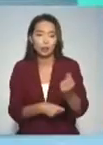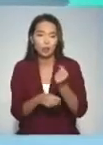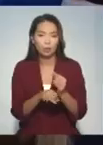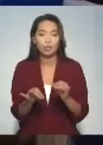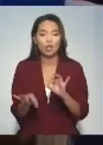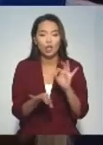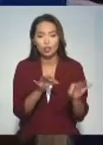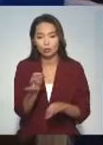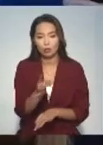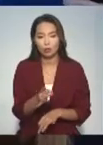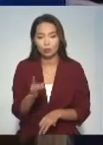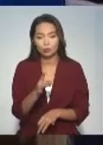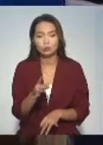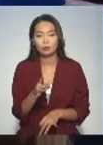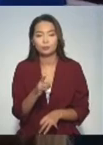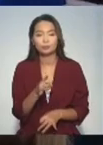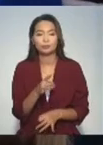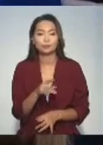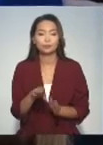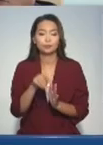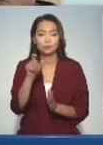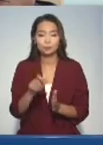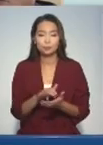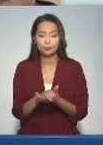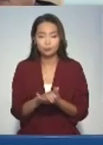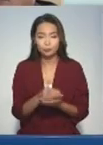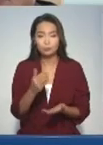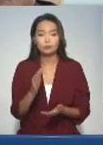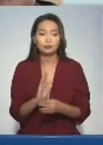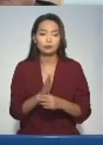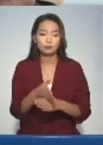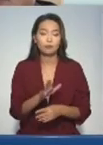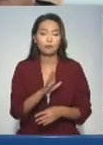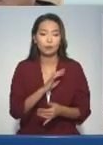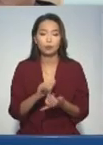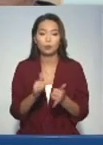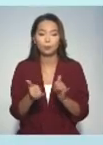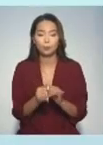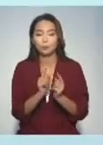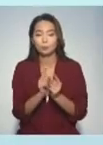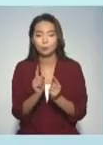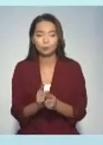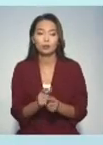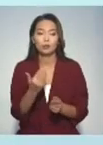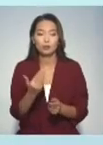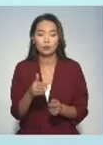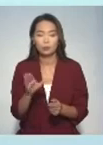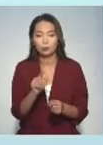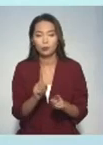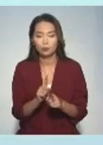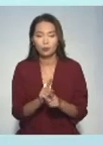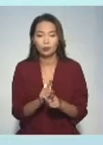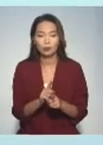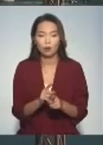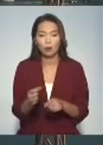региона. Кандидат от Содружества профсоюзов Казахстана Аманат прибыл в Усть-Каменогорск, встретился с медперсоналом областного диагностического